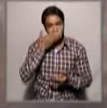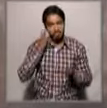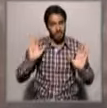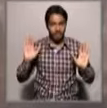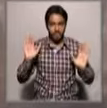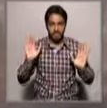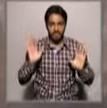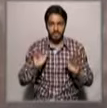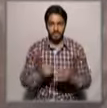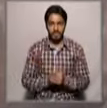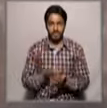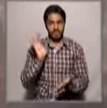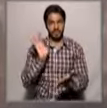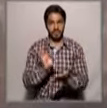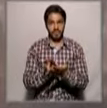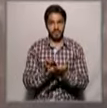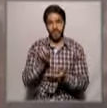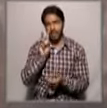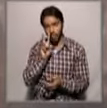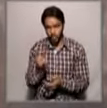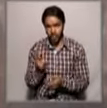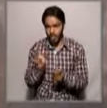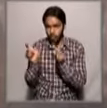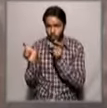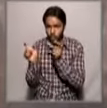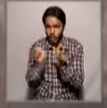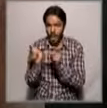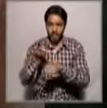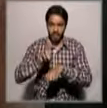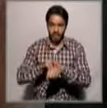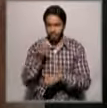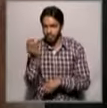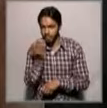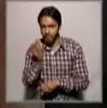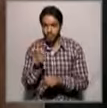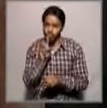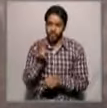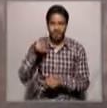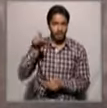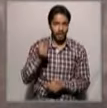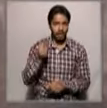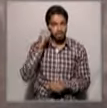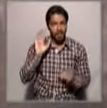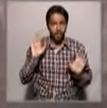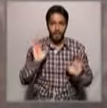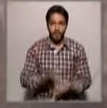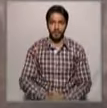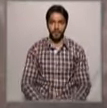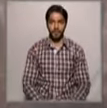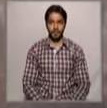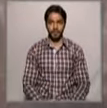يمر علي من قبل والله أعلم ولعلنا نسأل أهل التخريج في هذه المسألة نرجع إليهم لعله يكون موجودا.